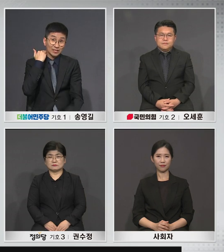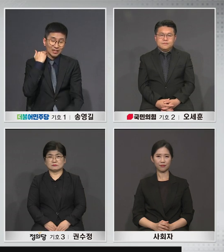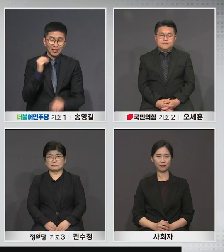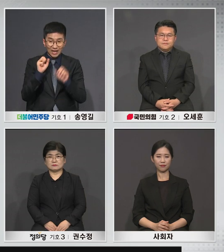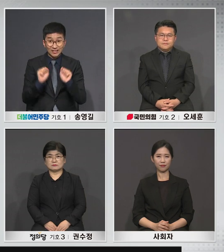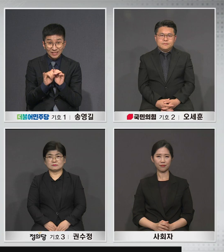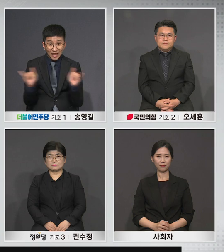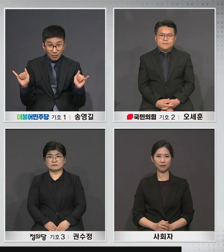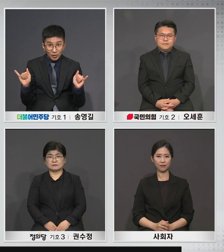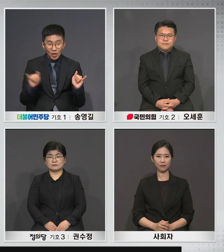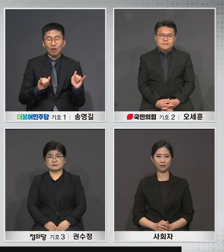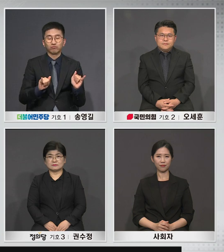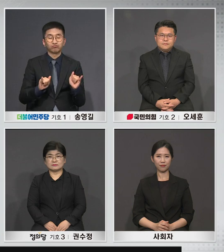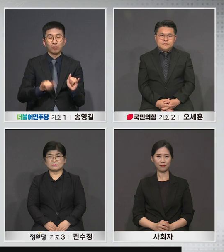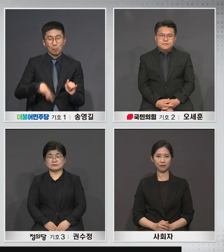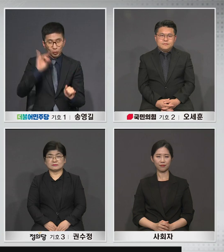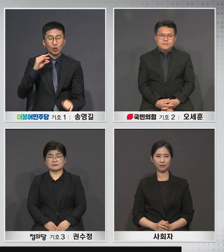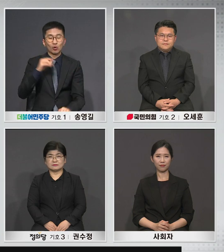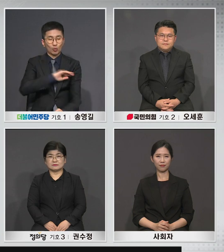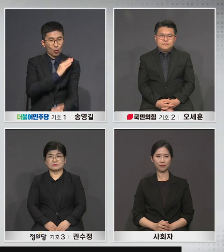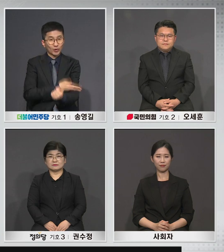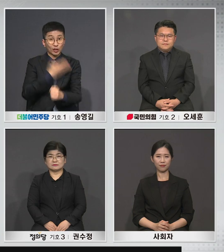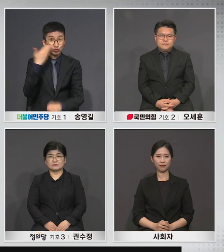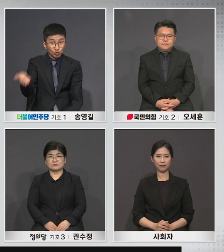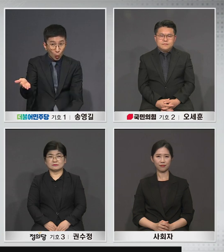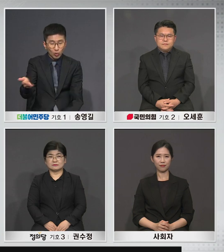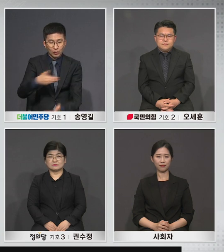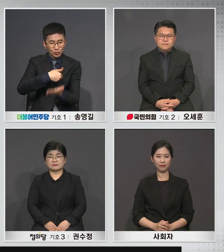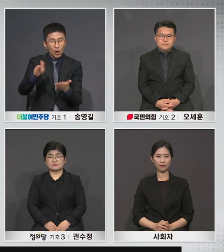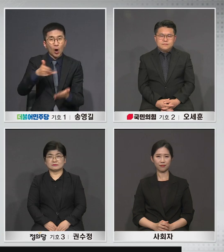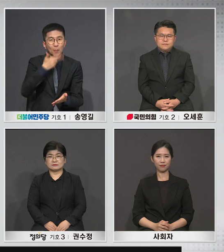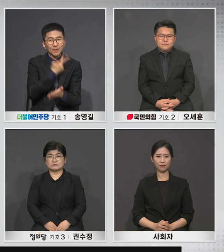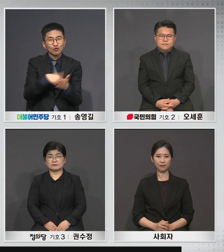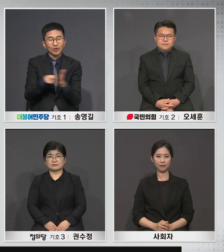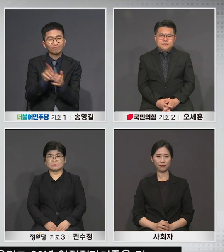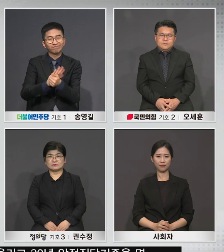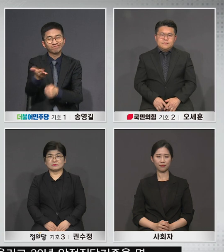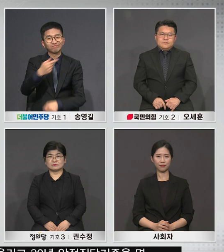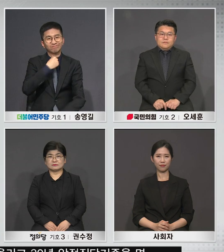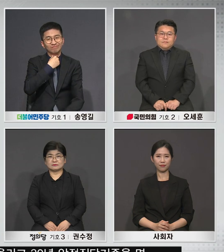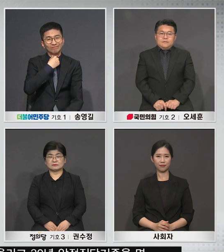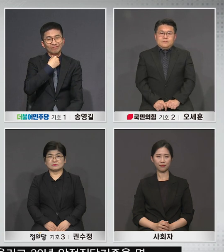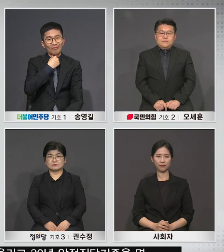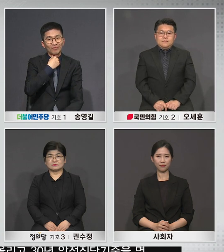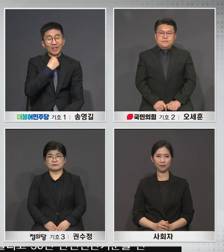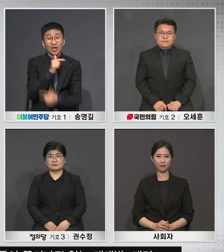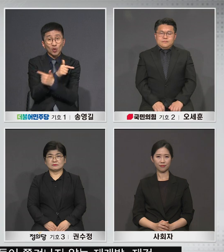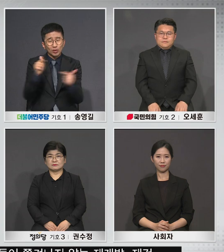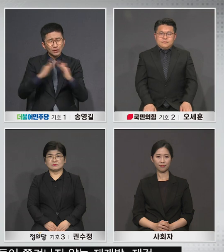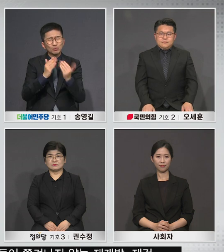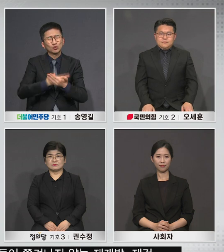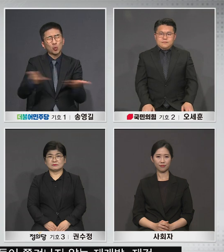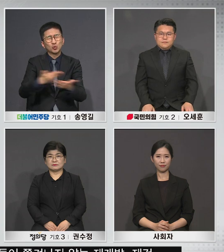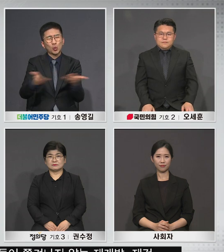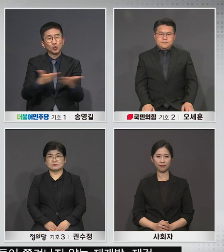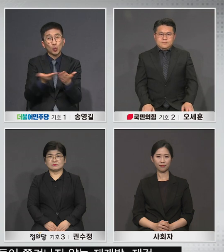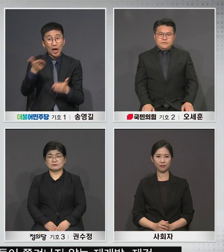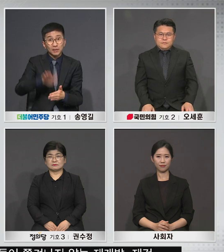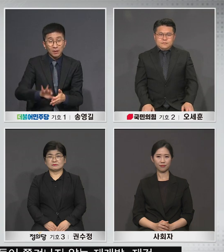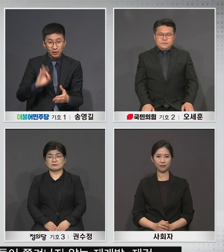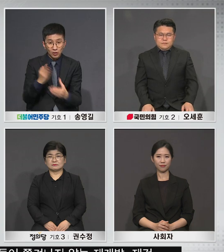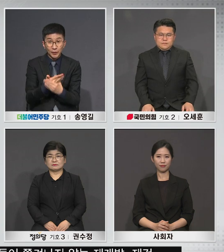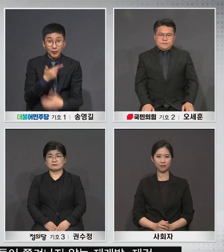세입자들이 쫓겨나지 않는 재개발, 재건축을 추진할 것입니다. 그러나 이렇게 아무리 공급이 돼도 실제 현금이 없는